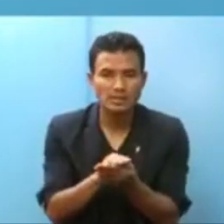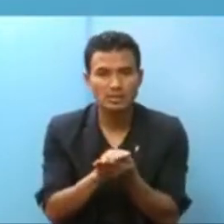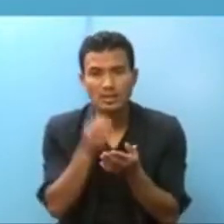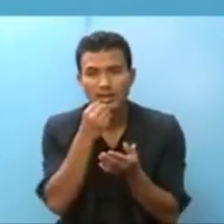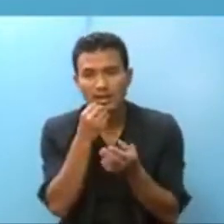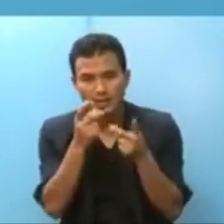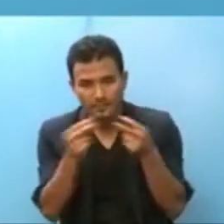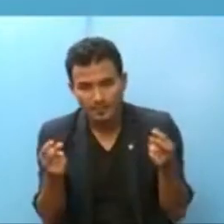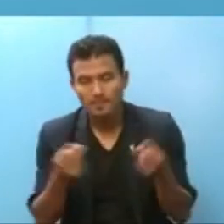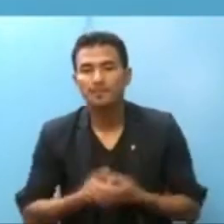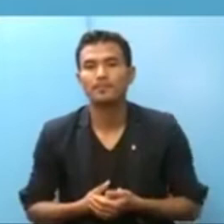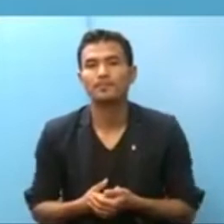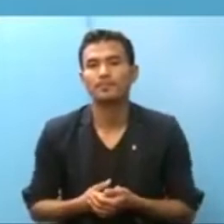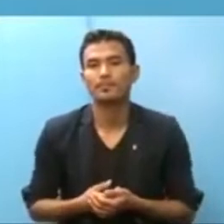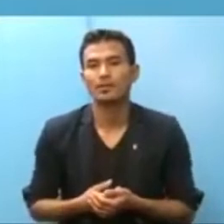खाल को